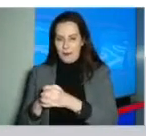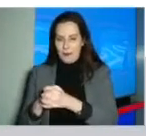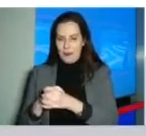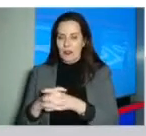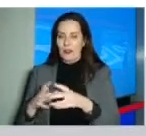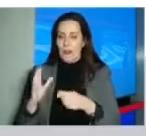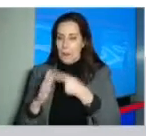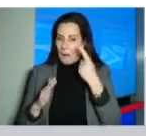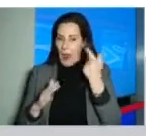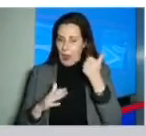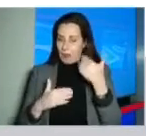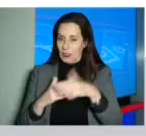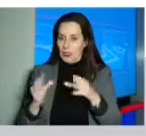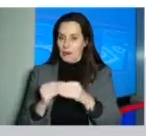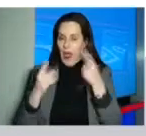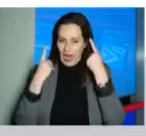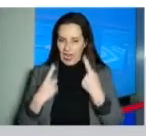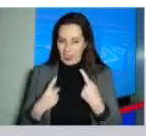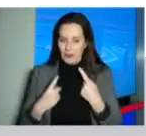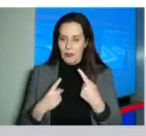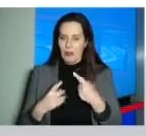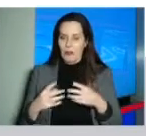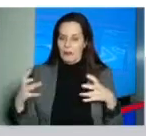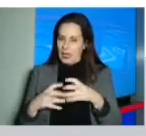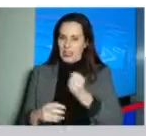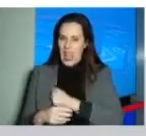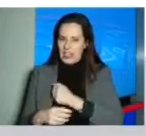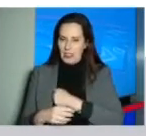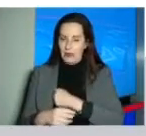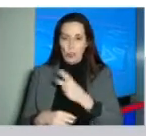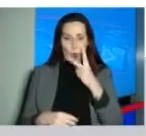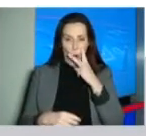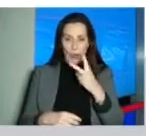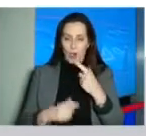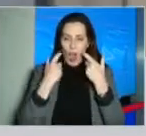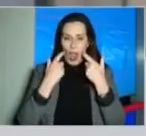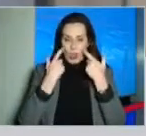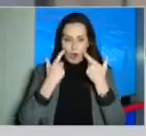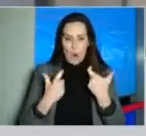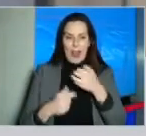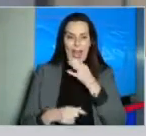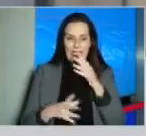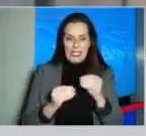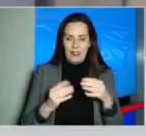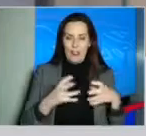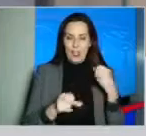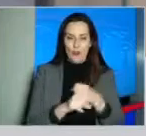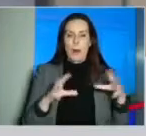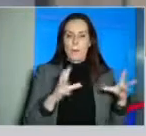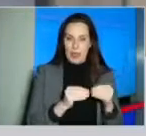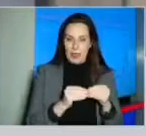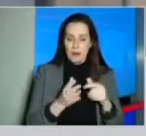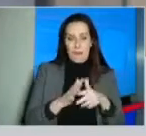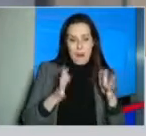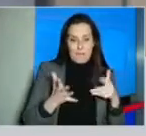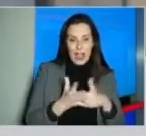ראשונה ואחרונה עם החרדים והולכת לחזית דתית מאוחדת, אנחנו רואים את השומר הצעיר באחדות העבודה שמתאחדים ביחד כי